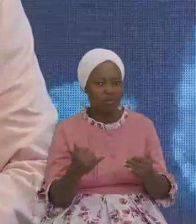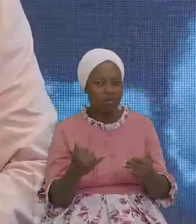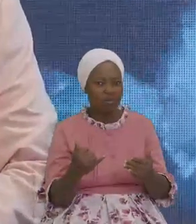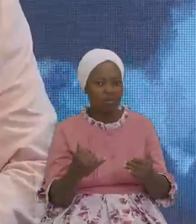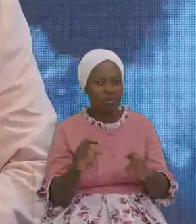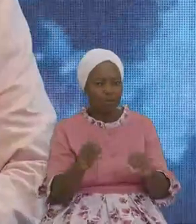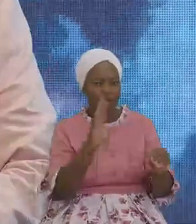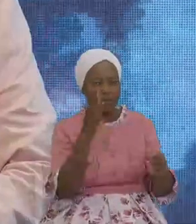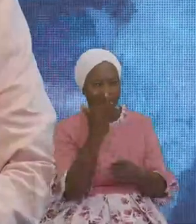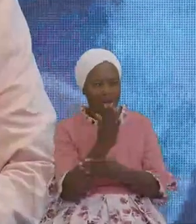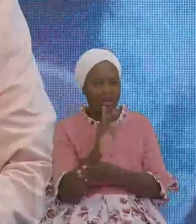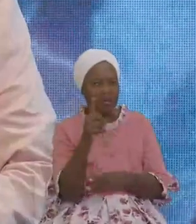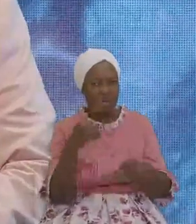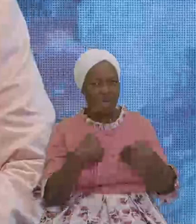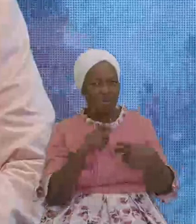Nous prions maintenant.